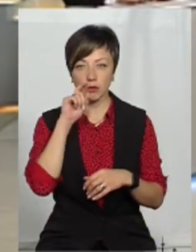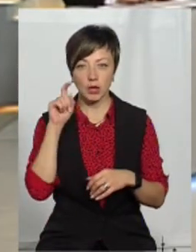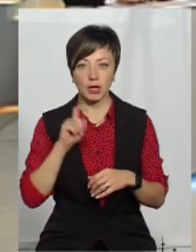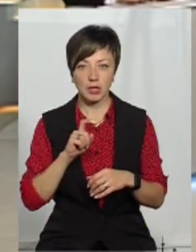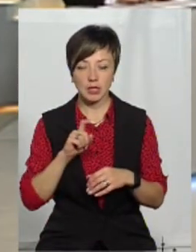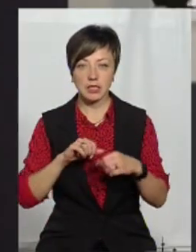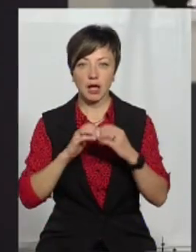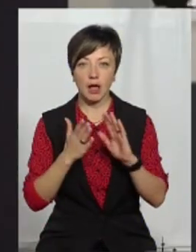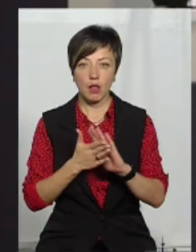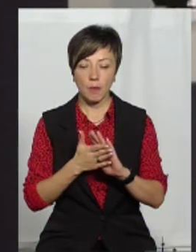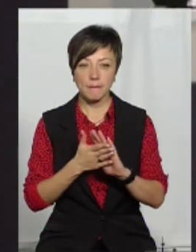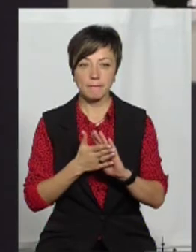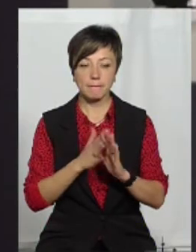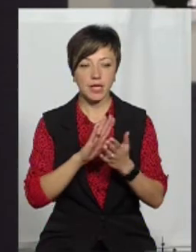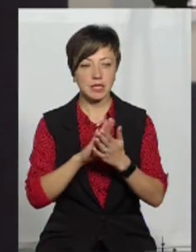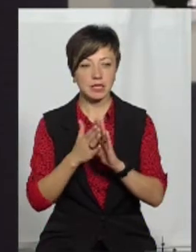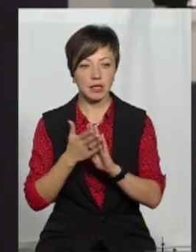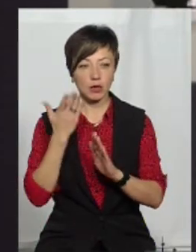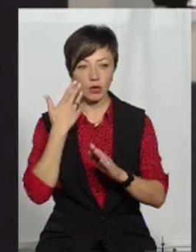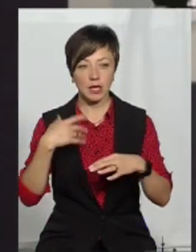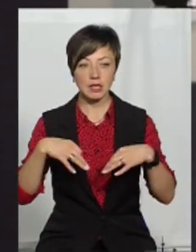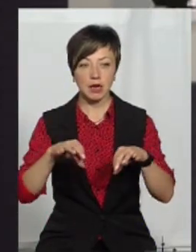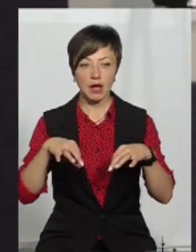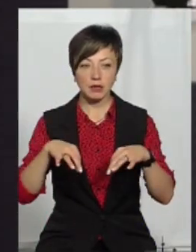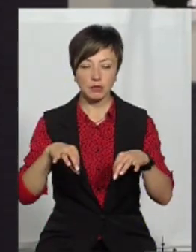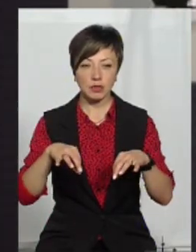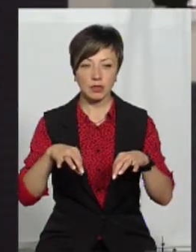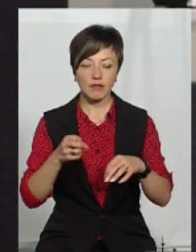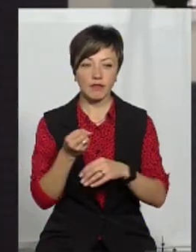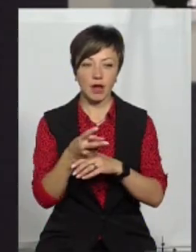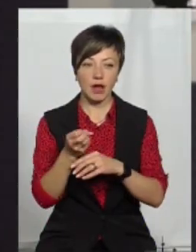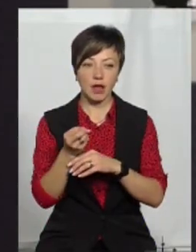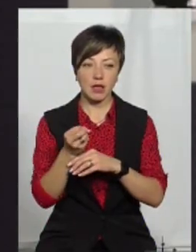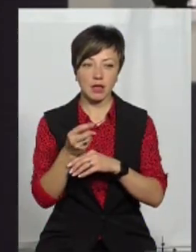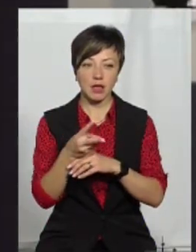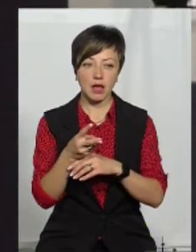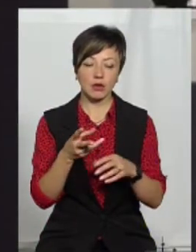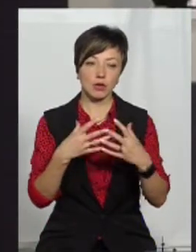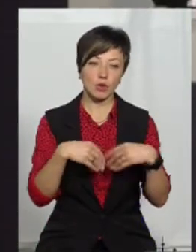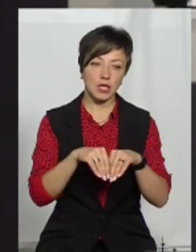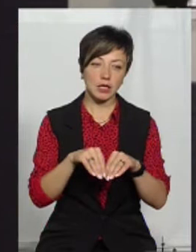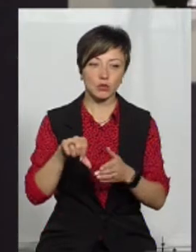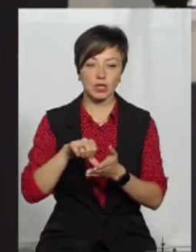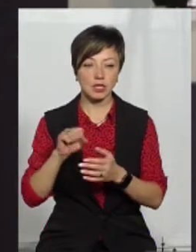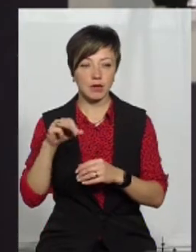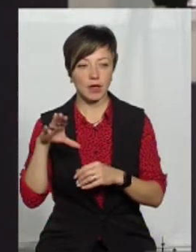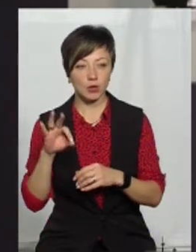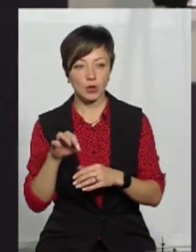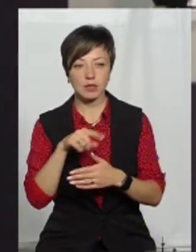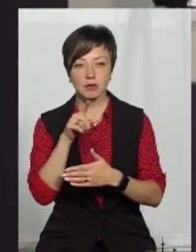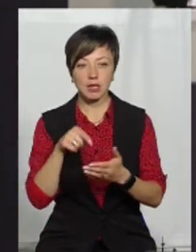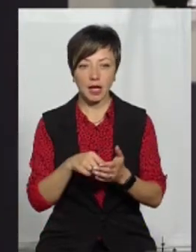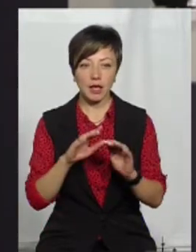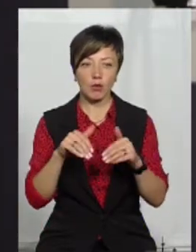Україні загалом прецеденти, коли з транспортних засобів перевізники виганяють або родин, або безпосередньо учасників АТО.